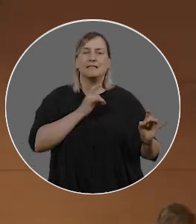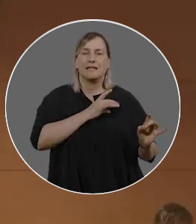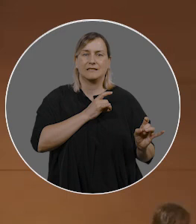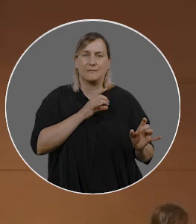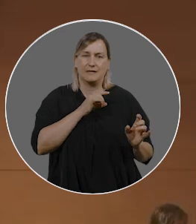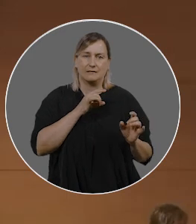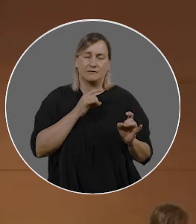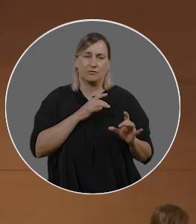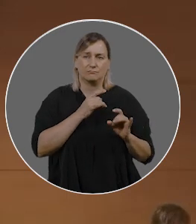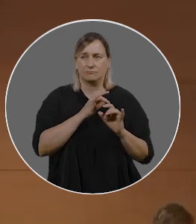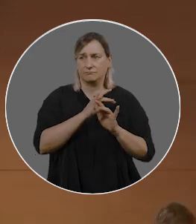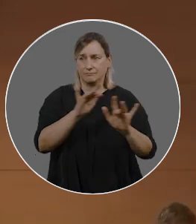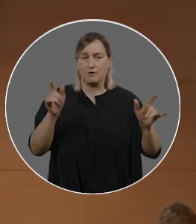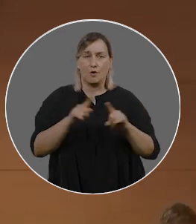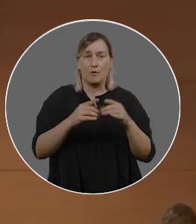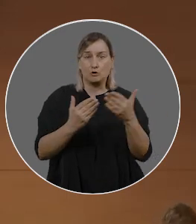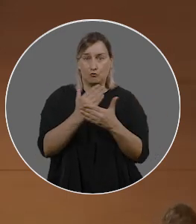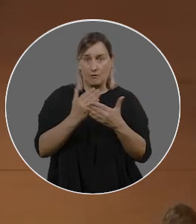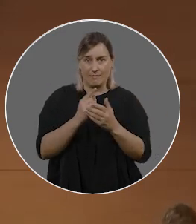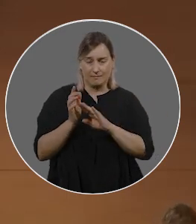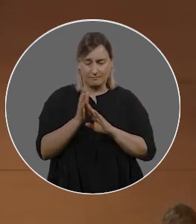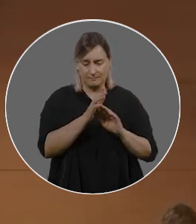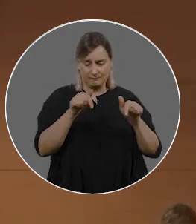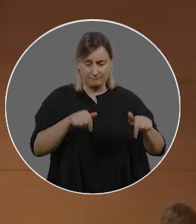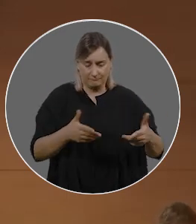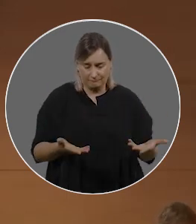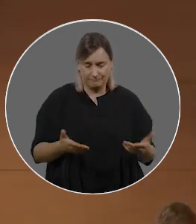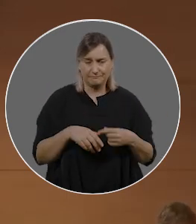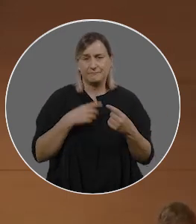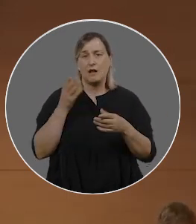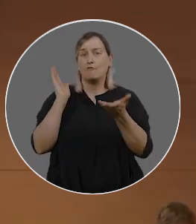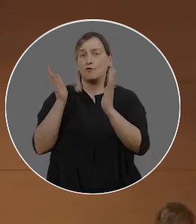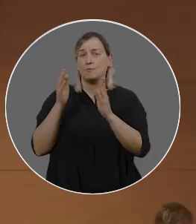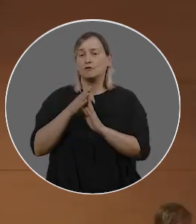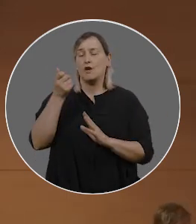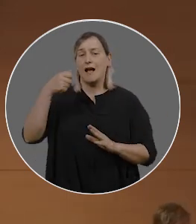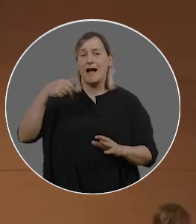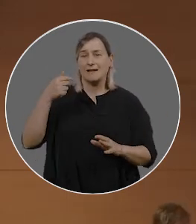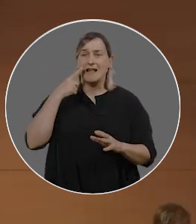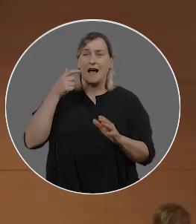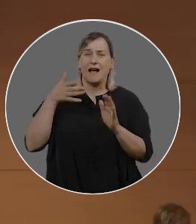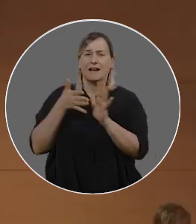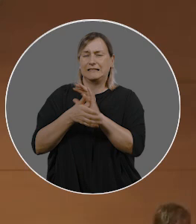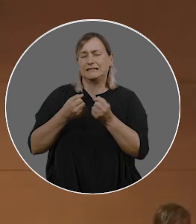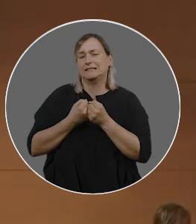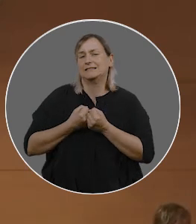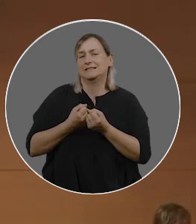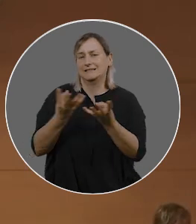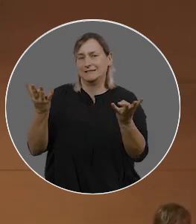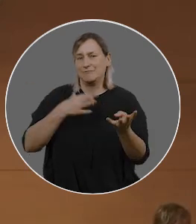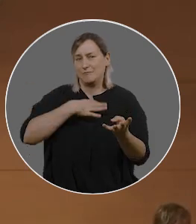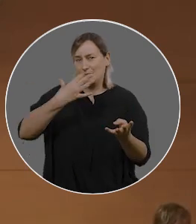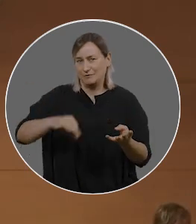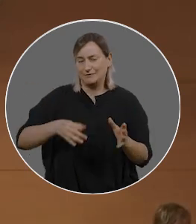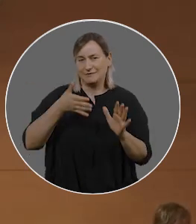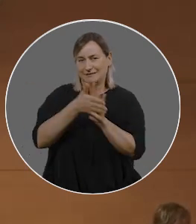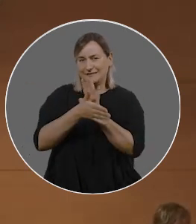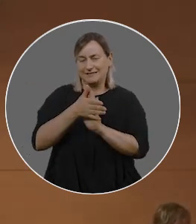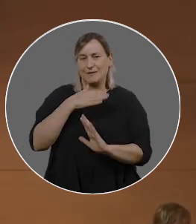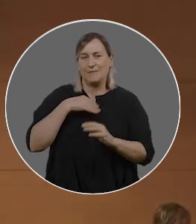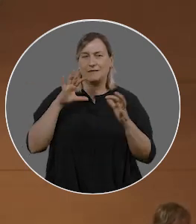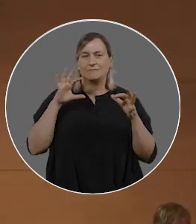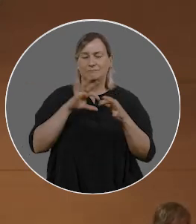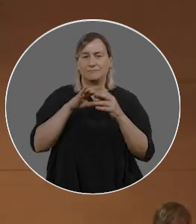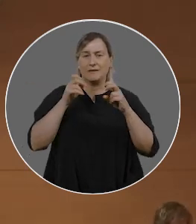la sensibilització, que són jornades com aquestes, però l'altre és la formació. L'Anna us explicarà un ampli ventall de coses